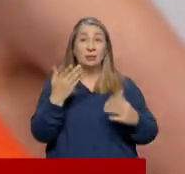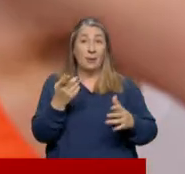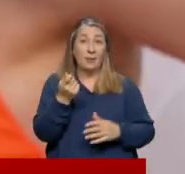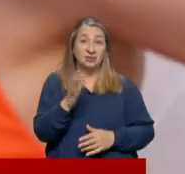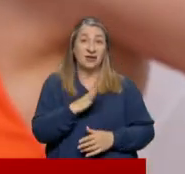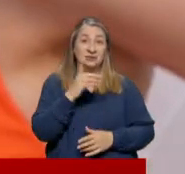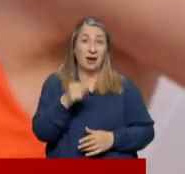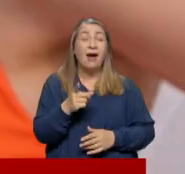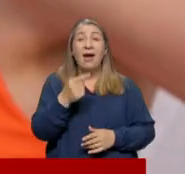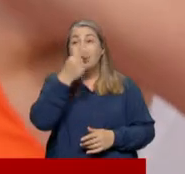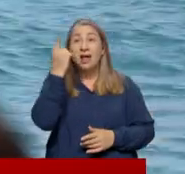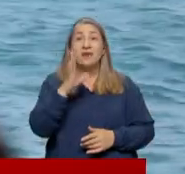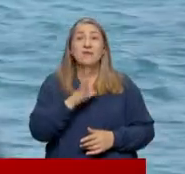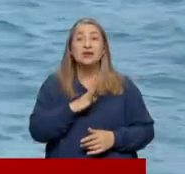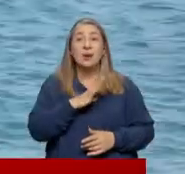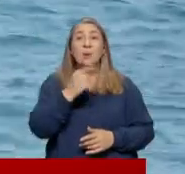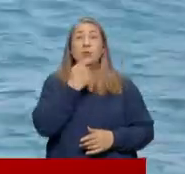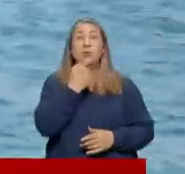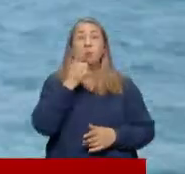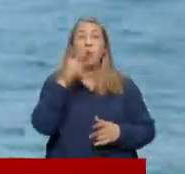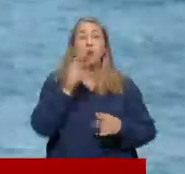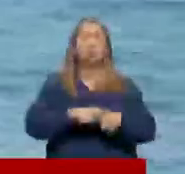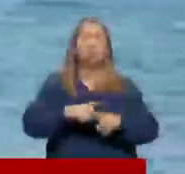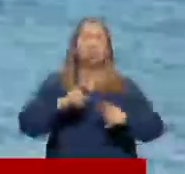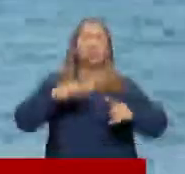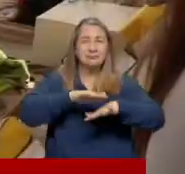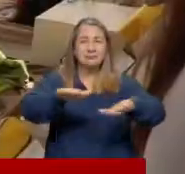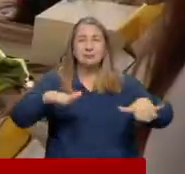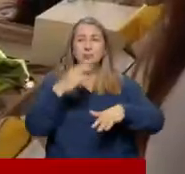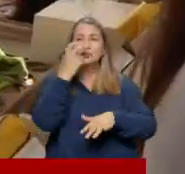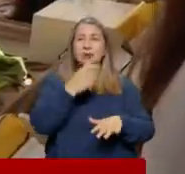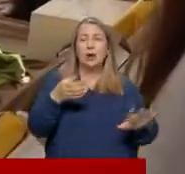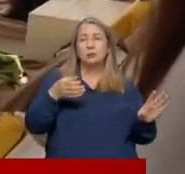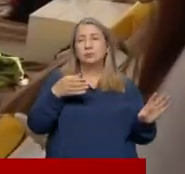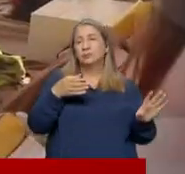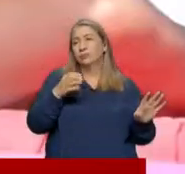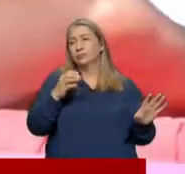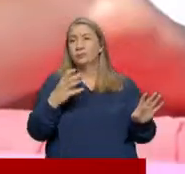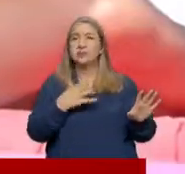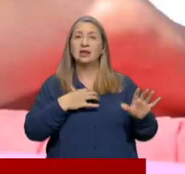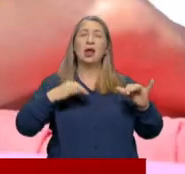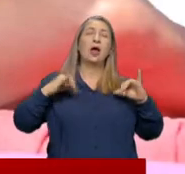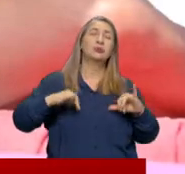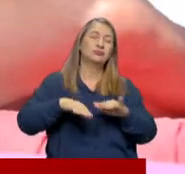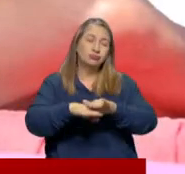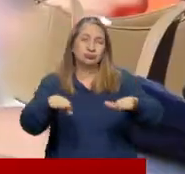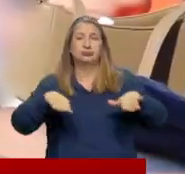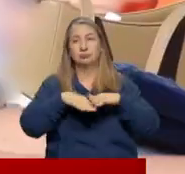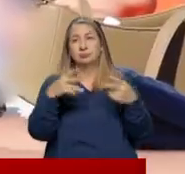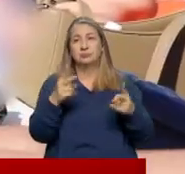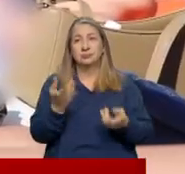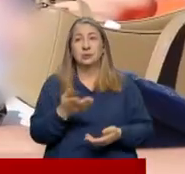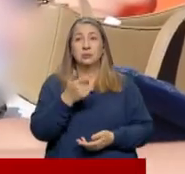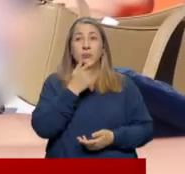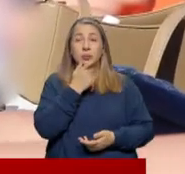tabii gücü yeterse imkanı olan Bodrum'un lüks ve içlerinde müzik eşliğinde içeceğini yudumlayıp kendini Serin sulara bırakabiliyor